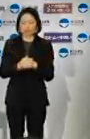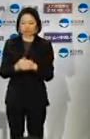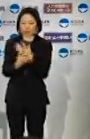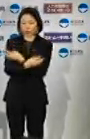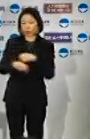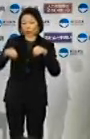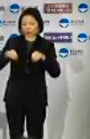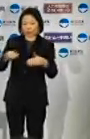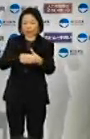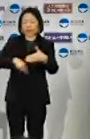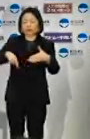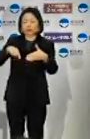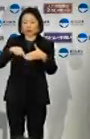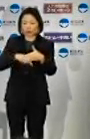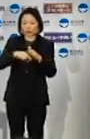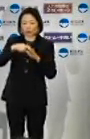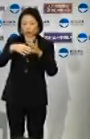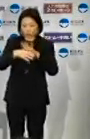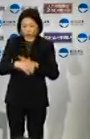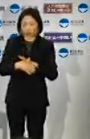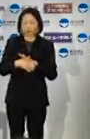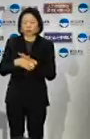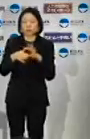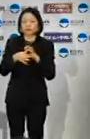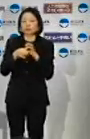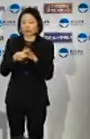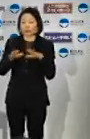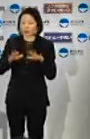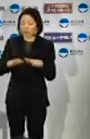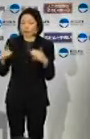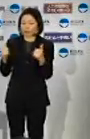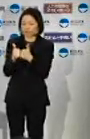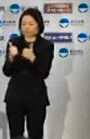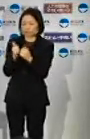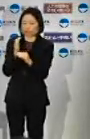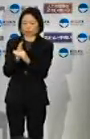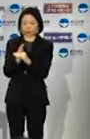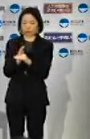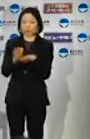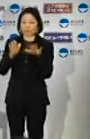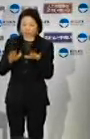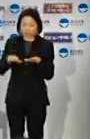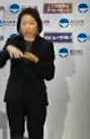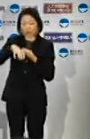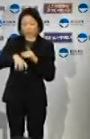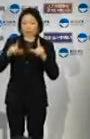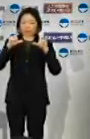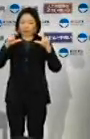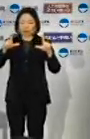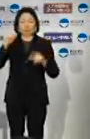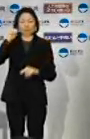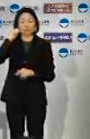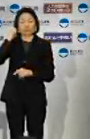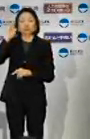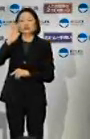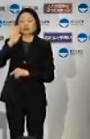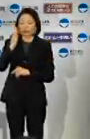今実務的に協議しているところなので、ちょっと今の段階で申し上げられませんけれ